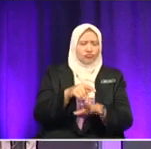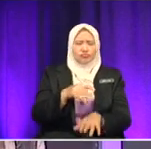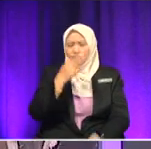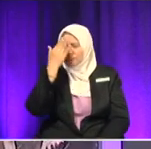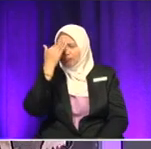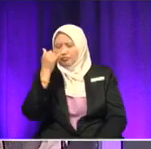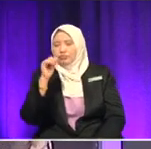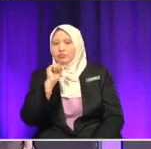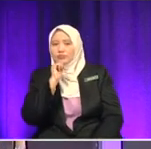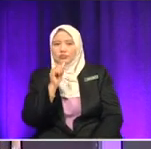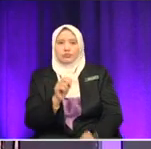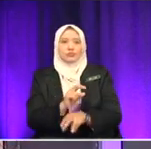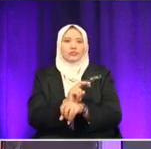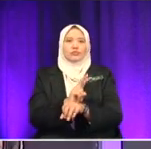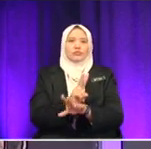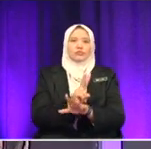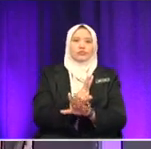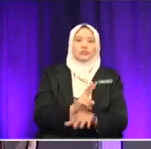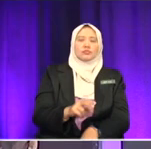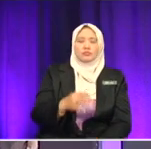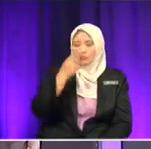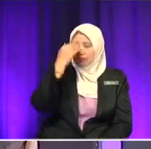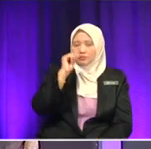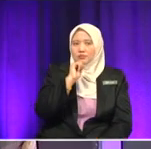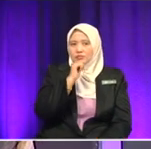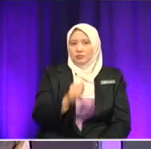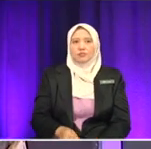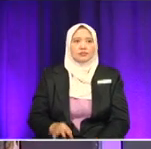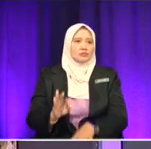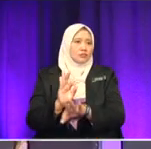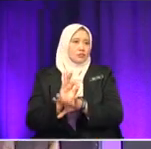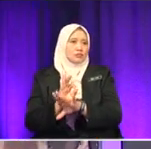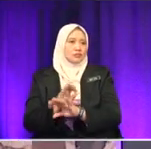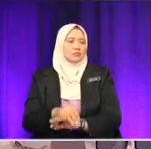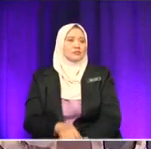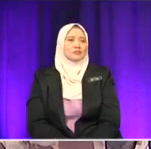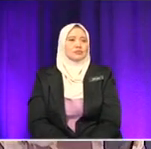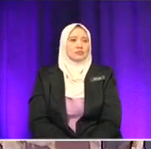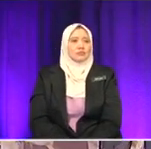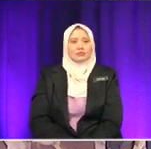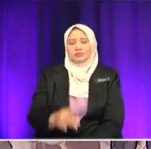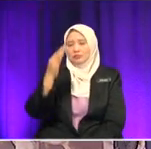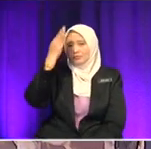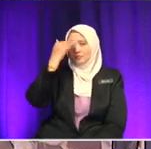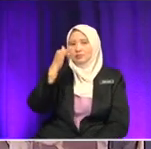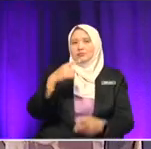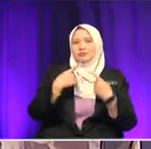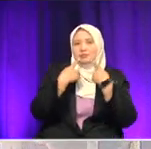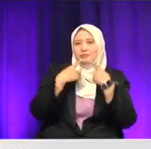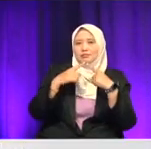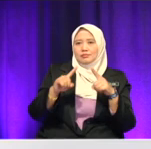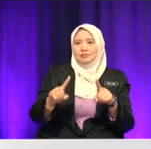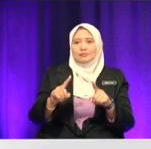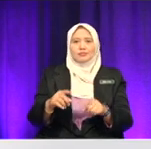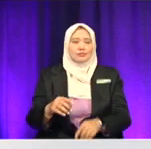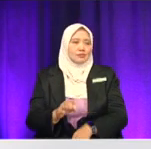bukan virus? Kenapa bukan fungi? Siapa nak tolong jelaskan dekat sini? Kenapa jawab bakteria?